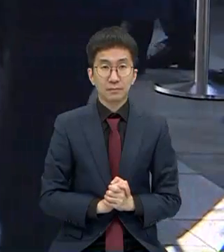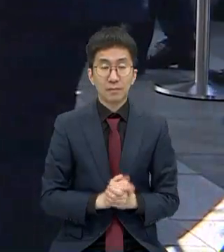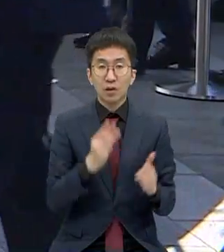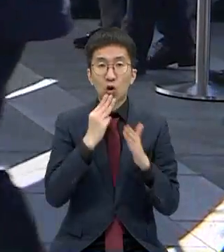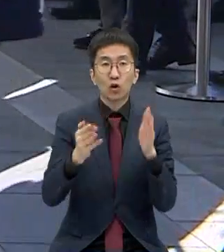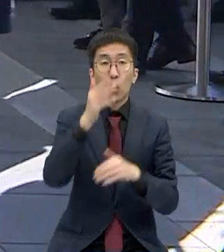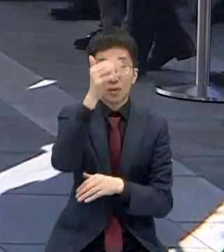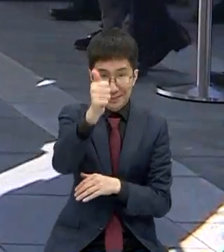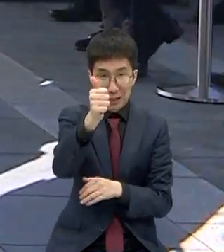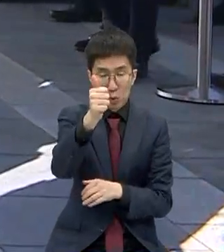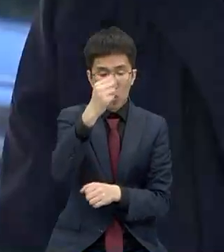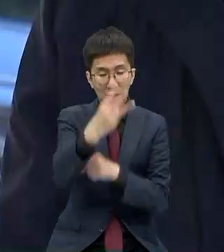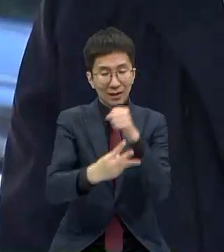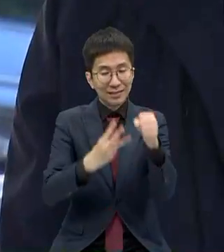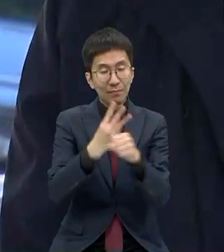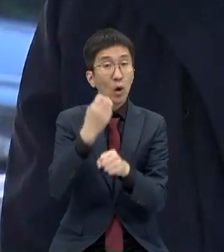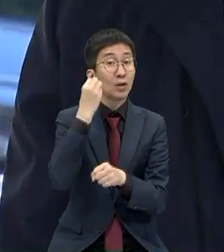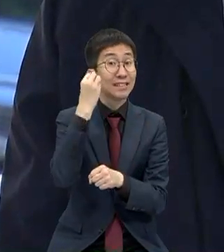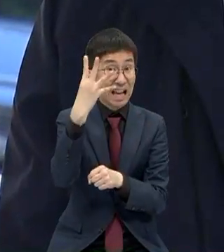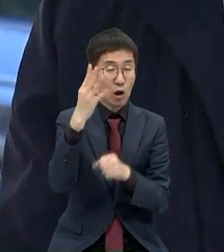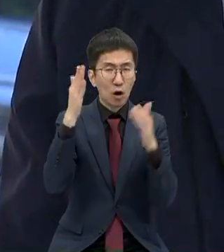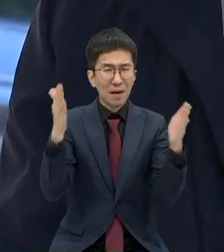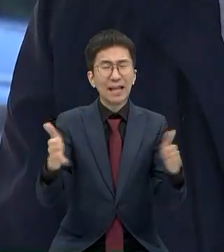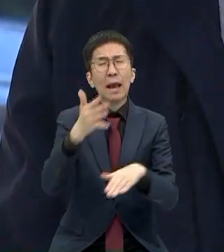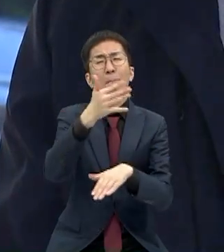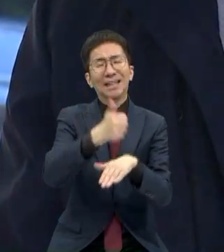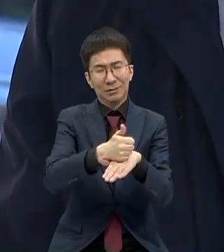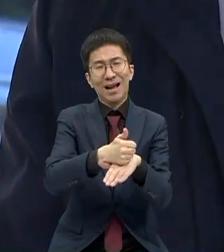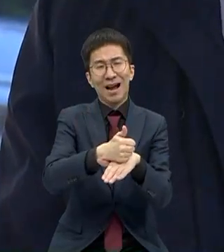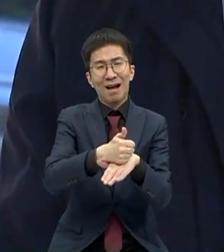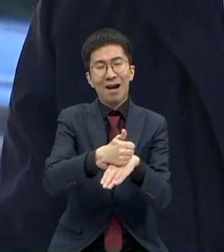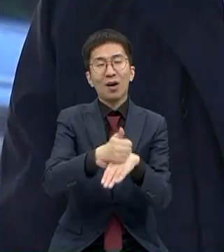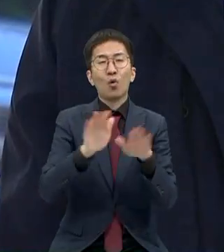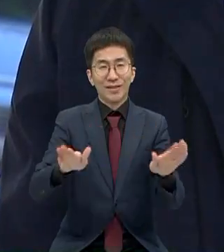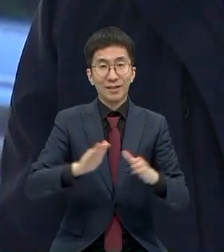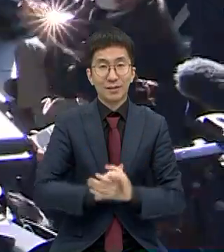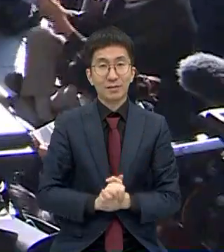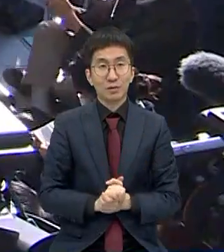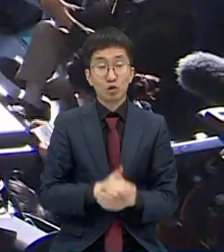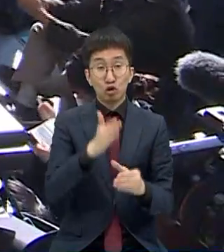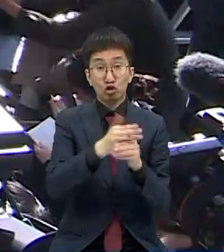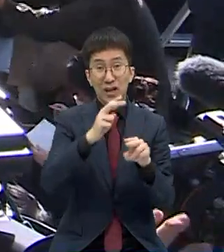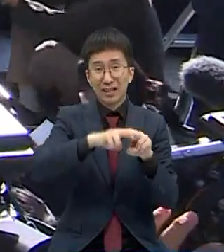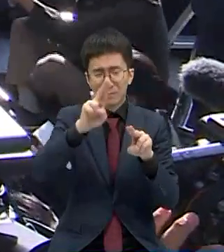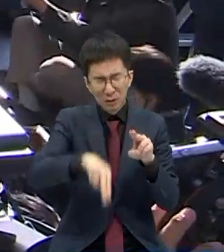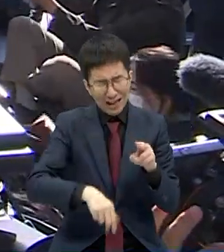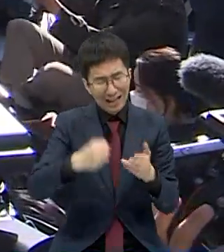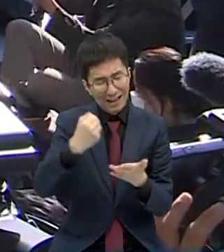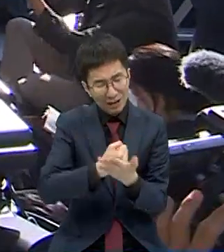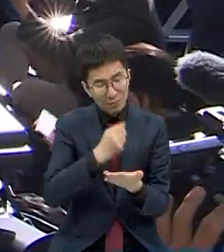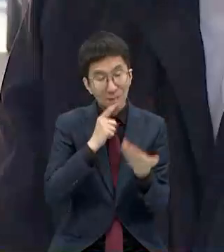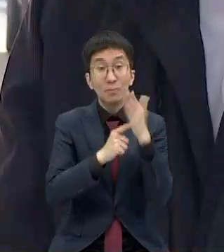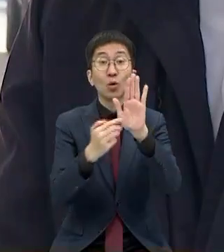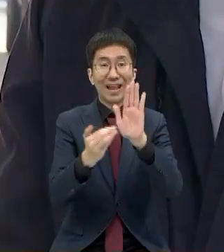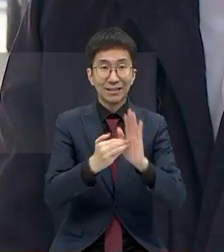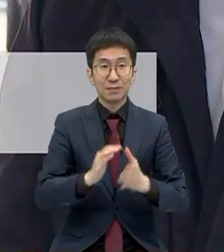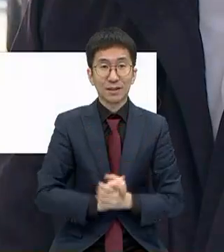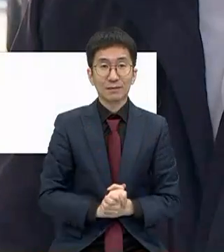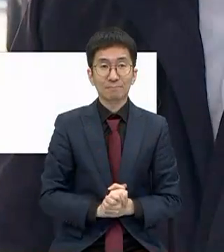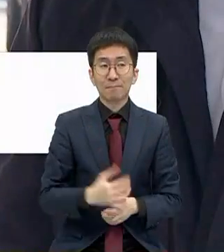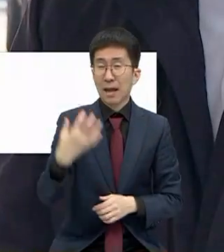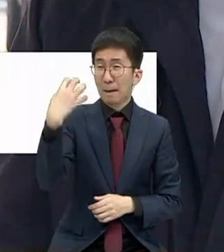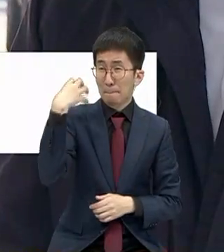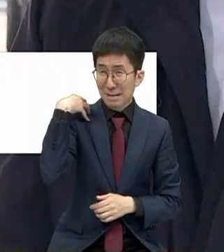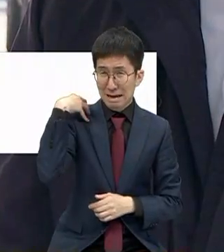도지사로서 3년 4개월 만에 마지막 출근길. 이재명 경기지사는 중도 사퇴에 대한 아쉬움을 표했습니다. 맡긴